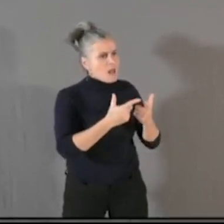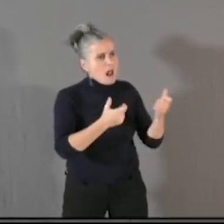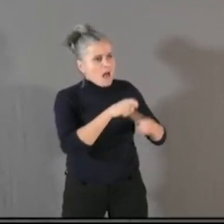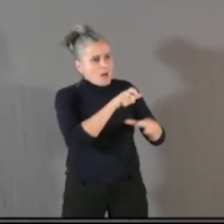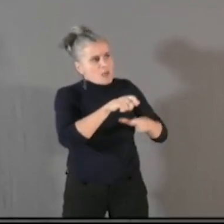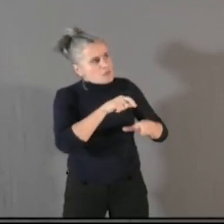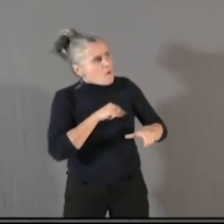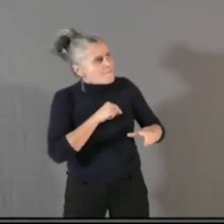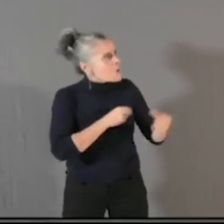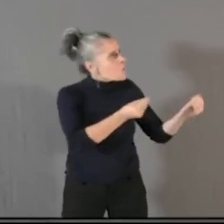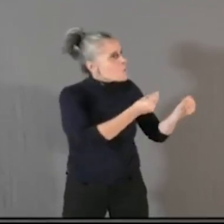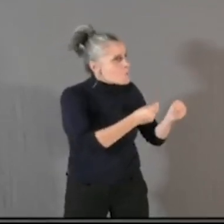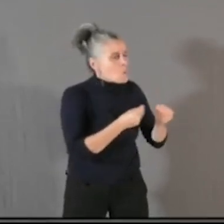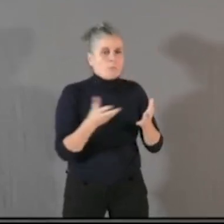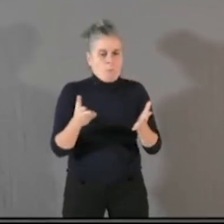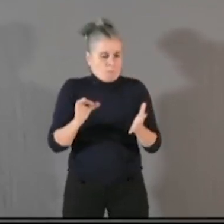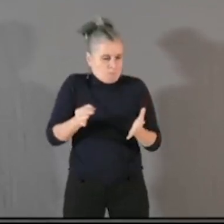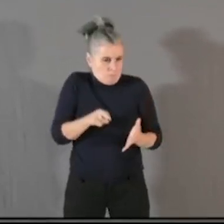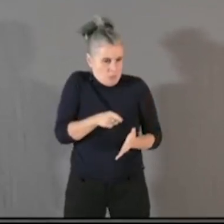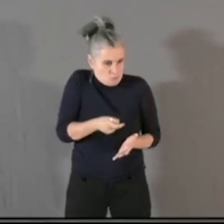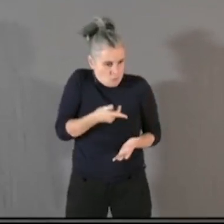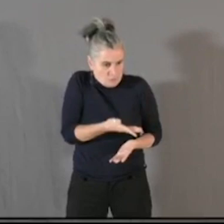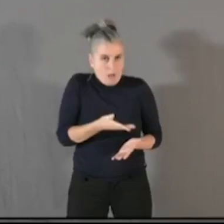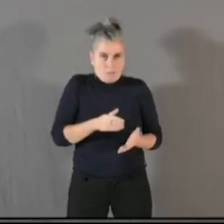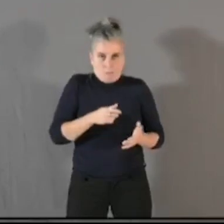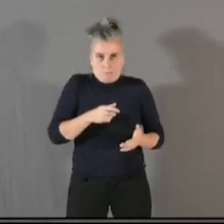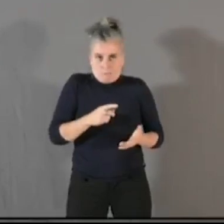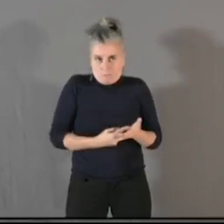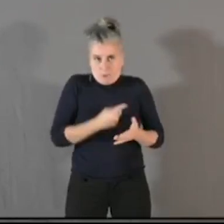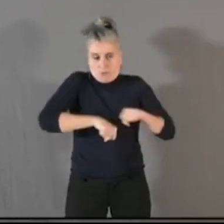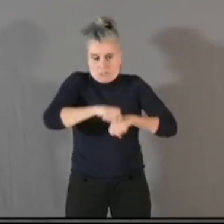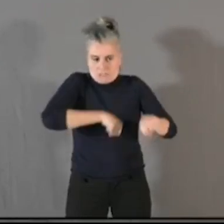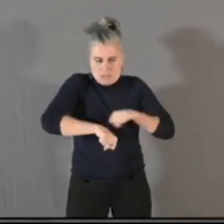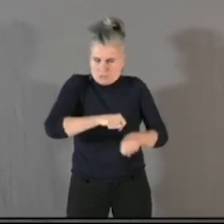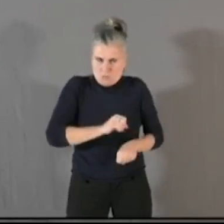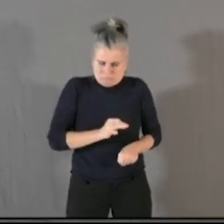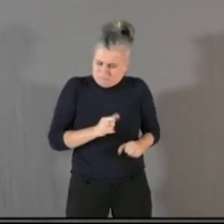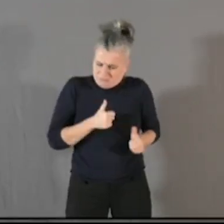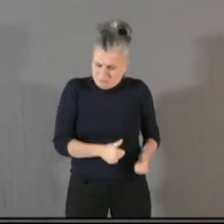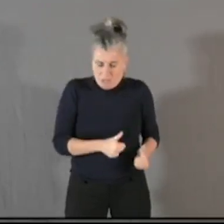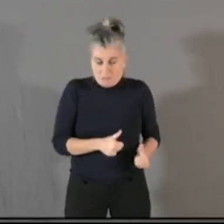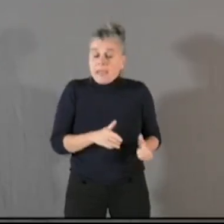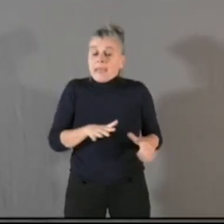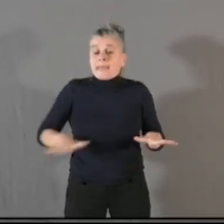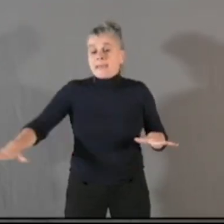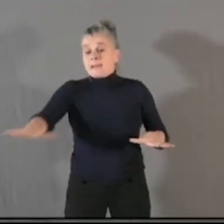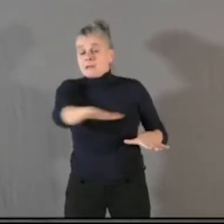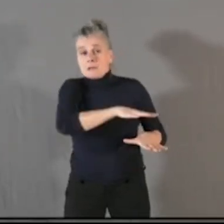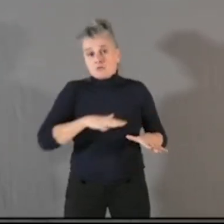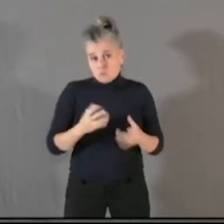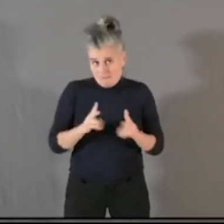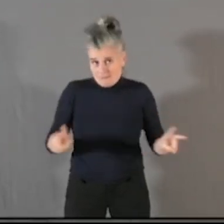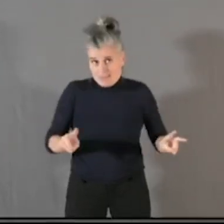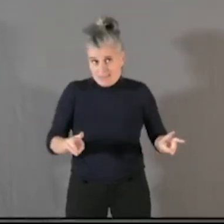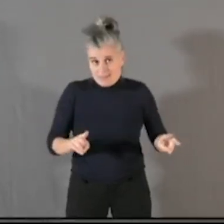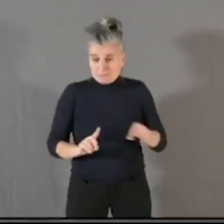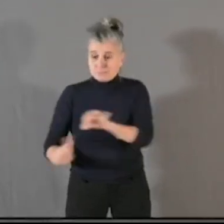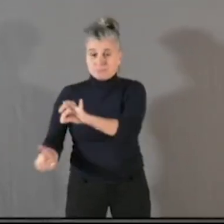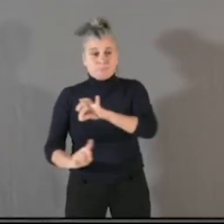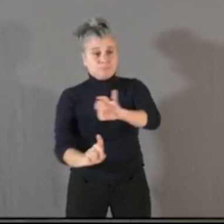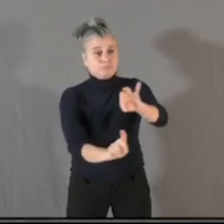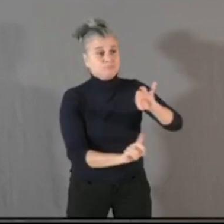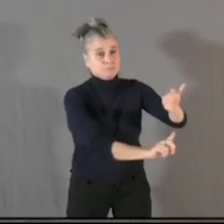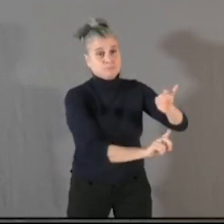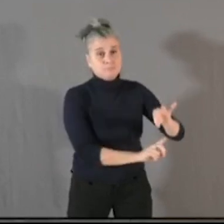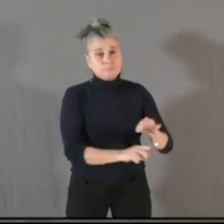être avant tout une bonne répartition sur toute la ville. La police municipale, on ne la voit presque jamais en dehors